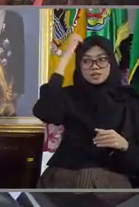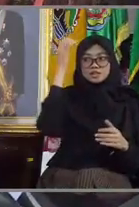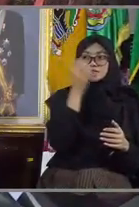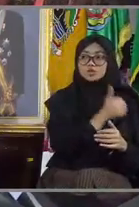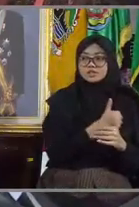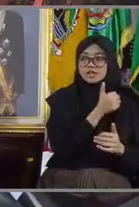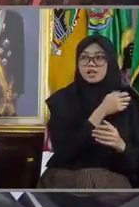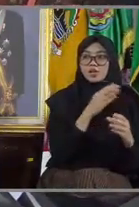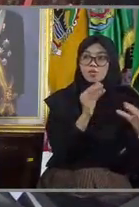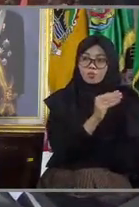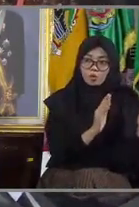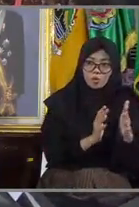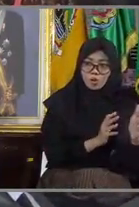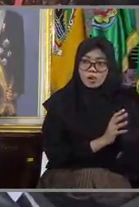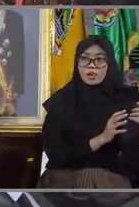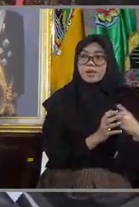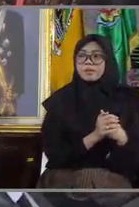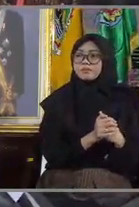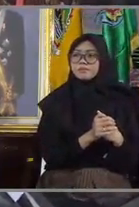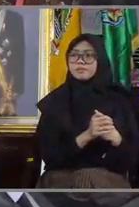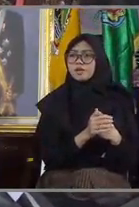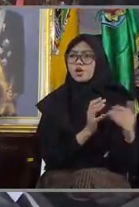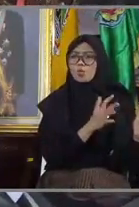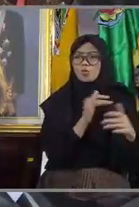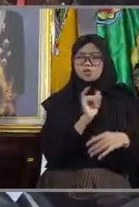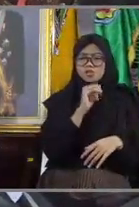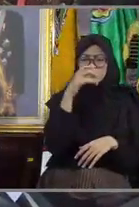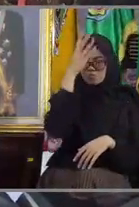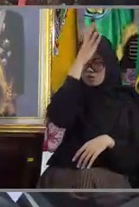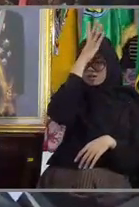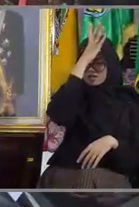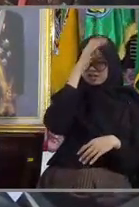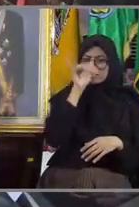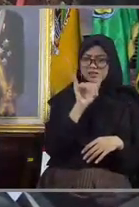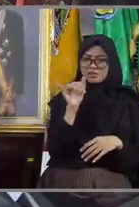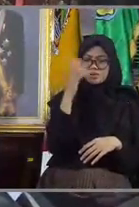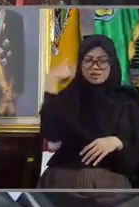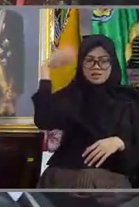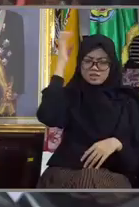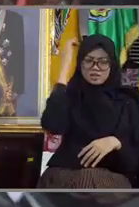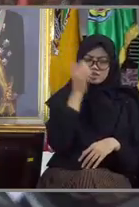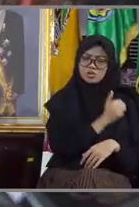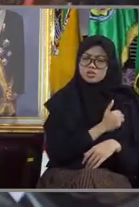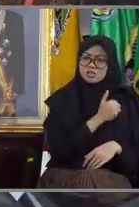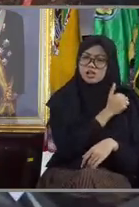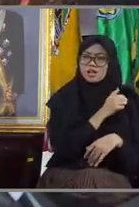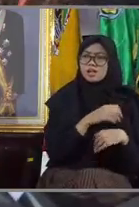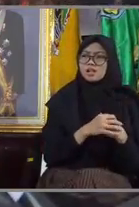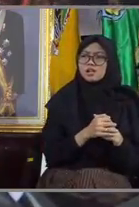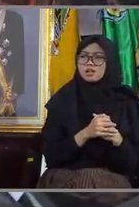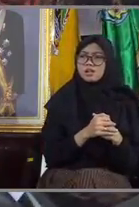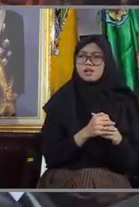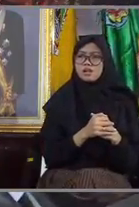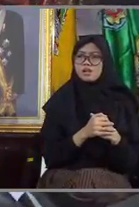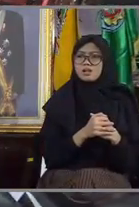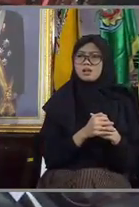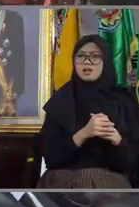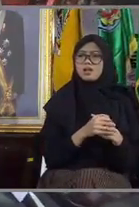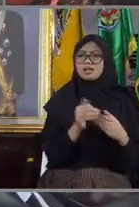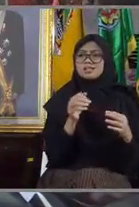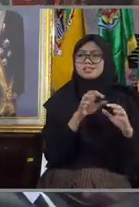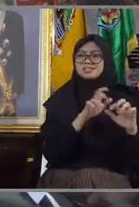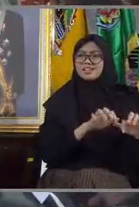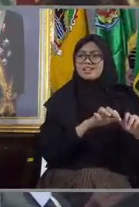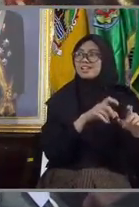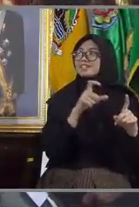lewat mana, Pak? Ya karo Pak Bupati. Dinas Sosial. Dinas Sosiale sinten? Pak Bupati. Wis Pak Sekda. Ah, sini